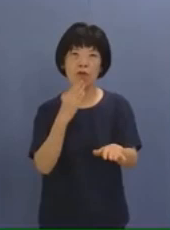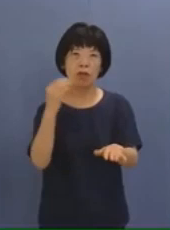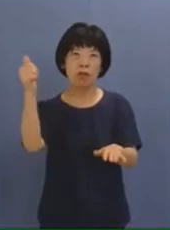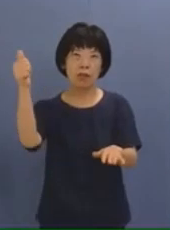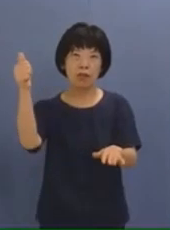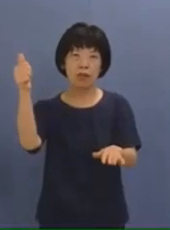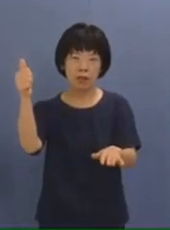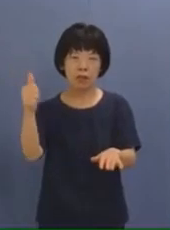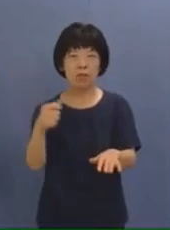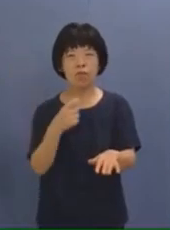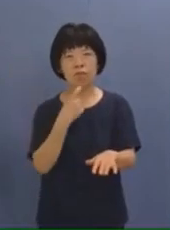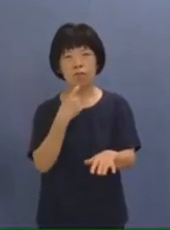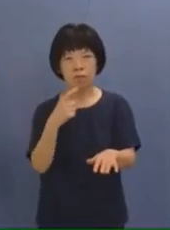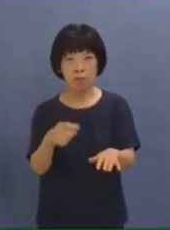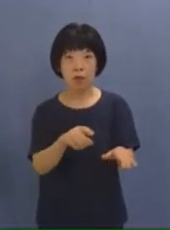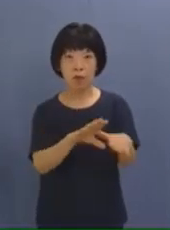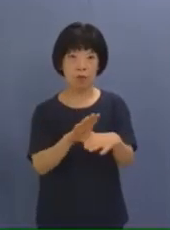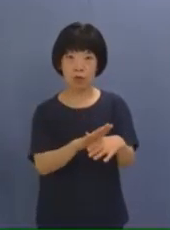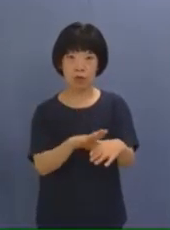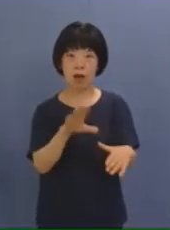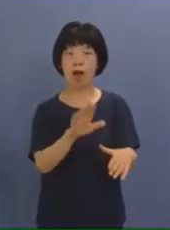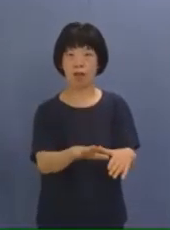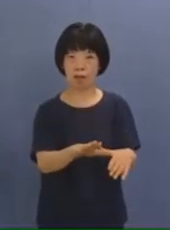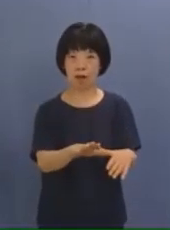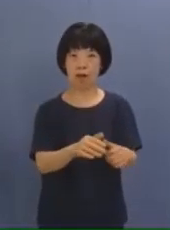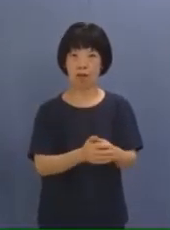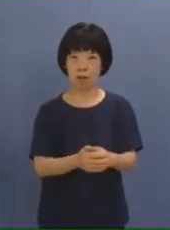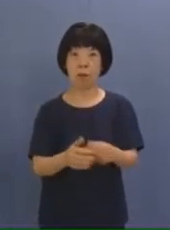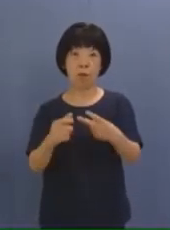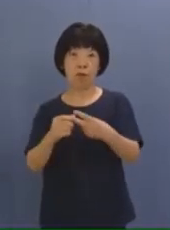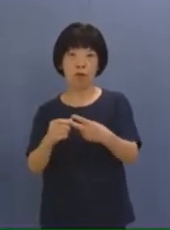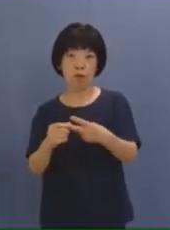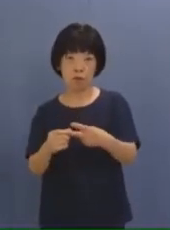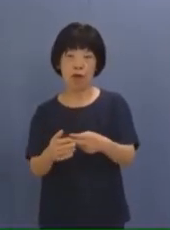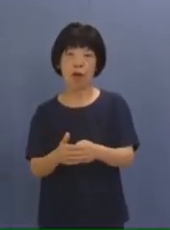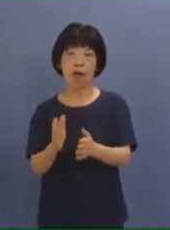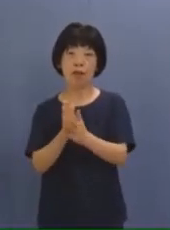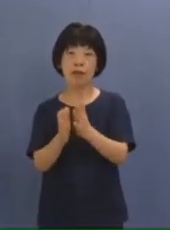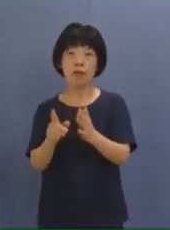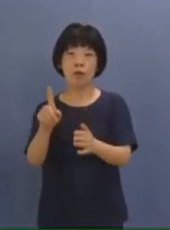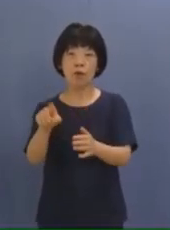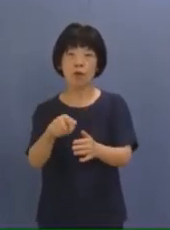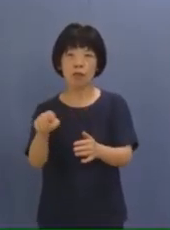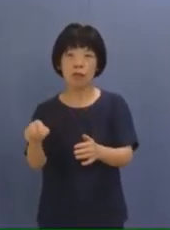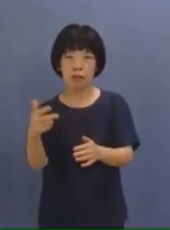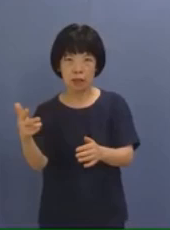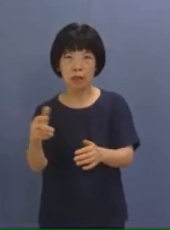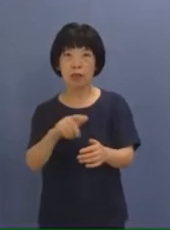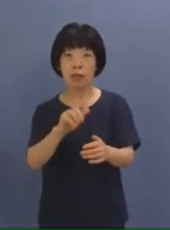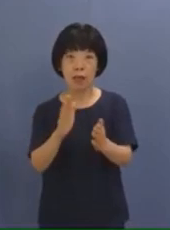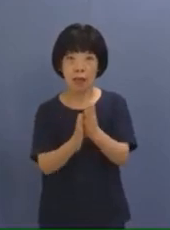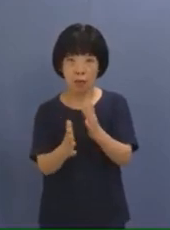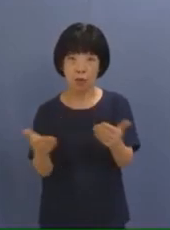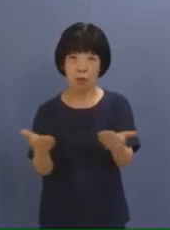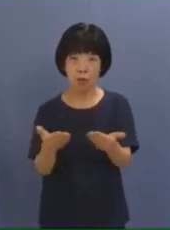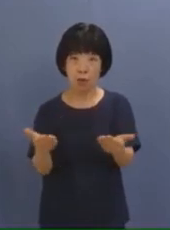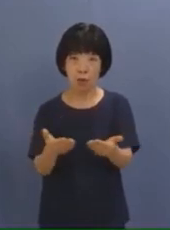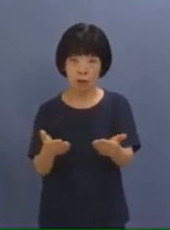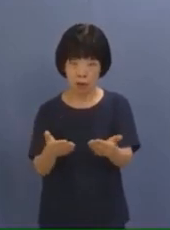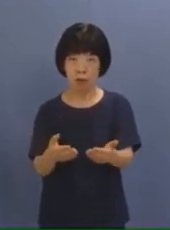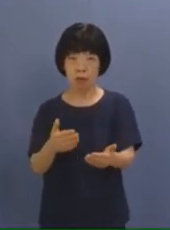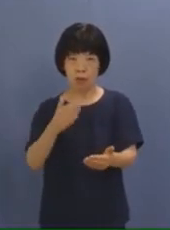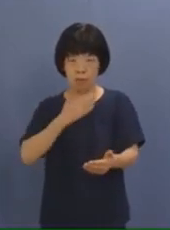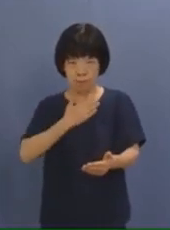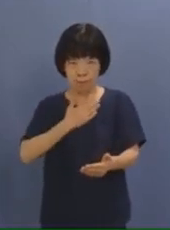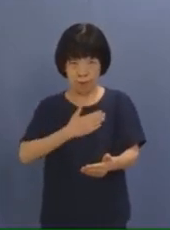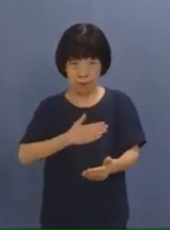内容から県の人事に精通している方が作成されたと推測されるということでした。ま